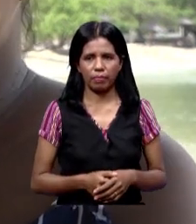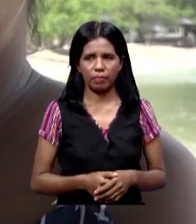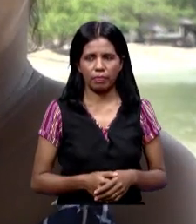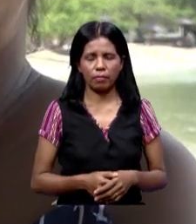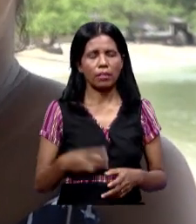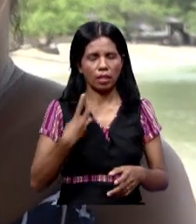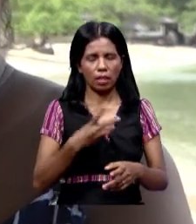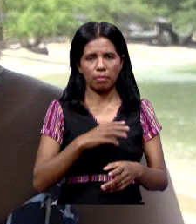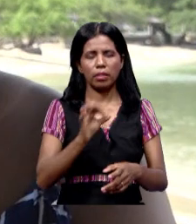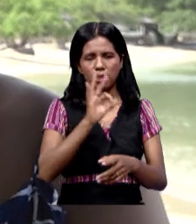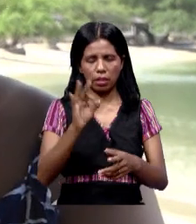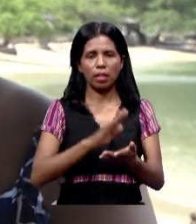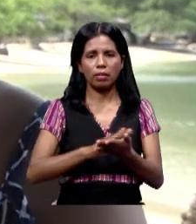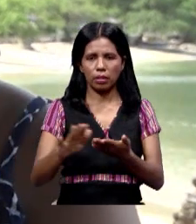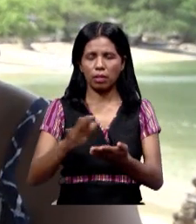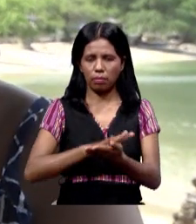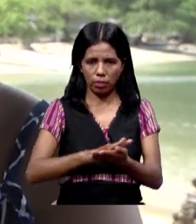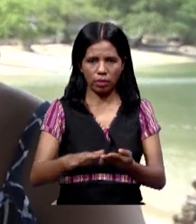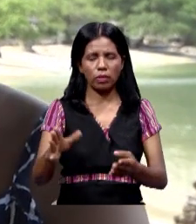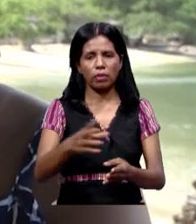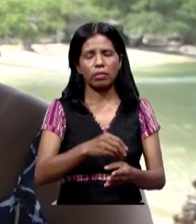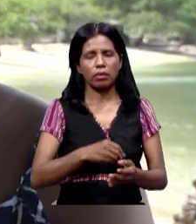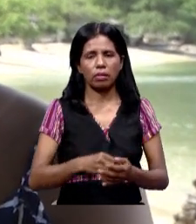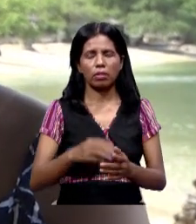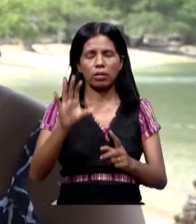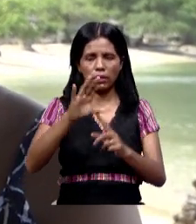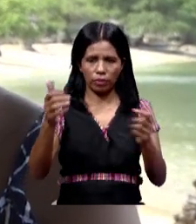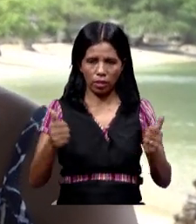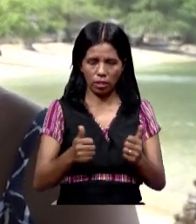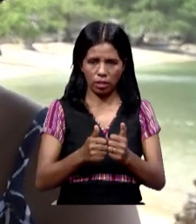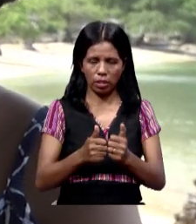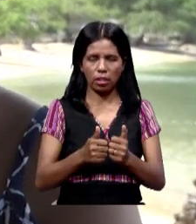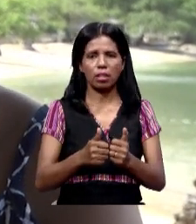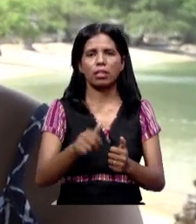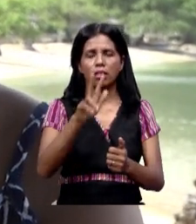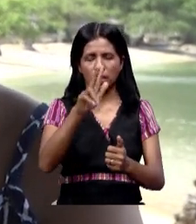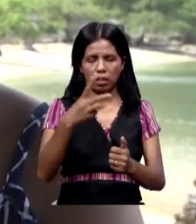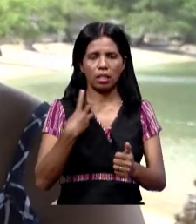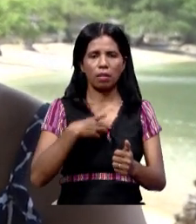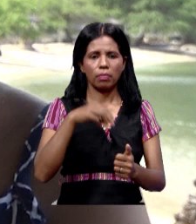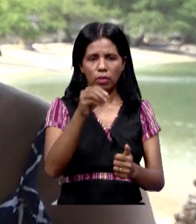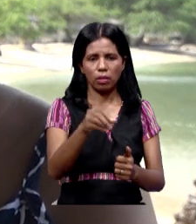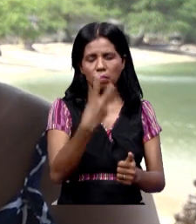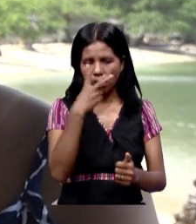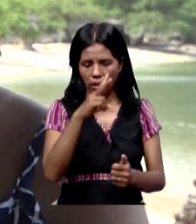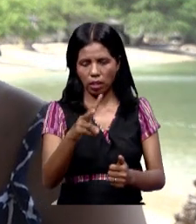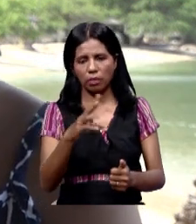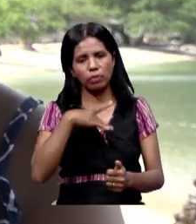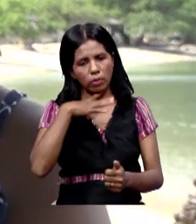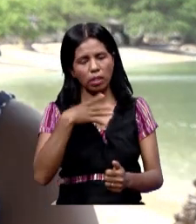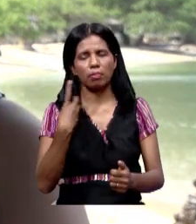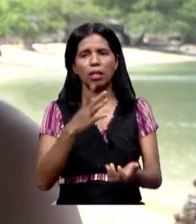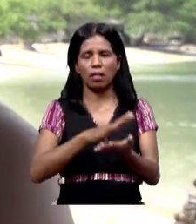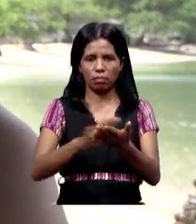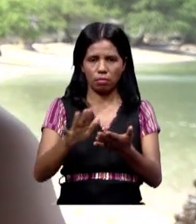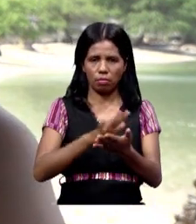limpeja ta sigo limpeja no ve se falde a mi nian ali atrás ni tu limpeja falde limpeja a mi limpeja